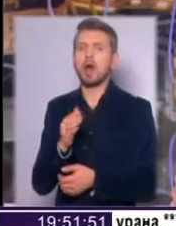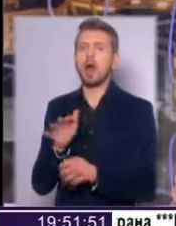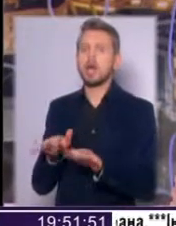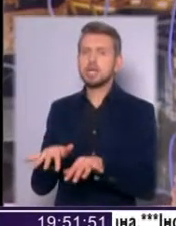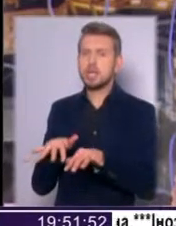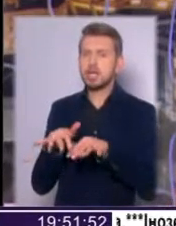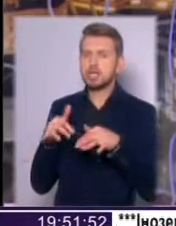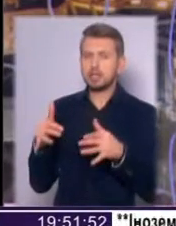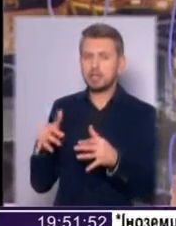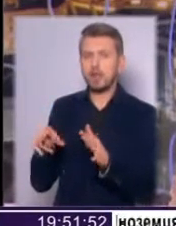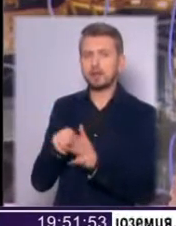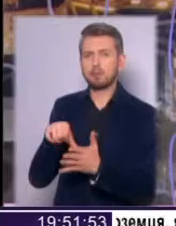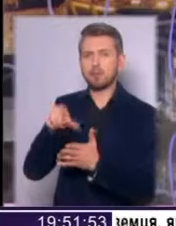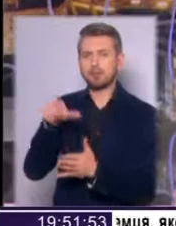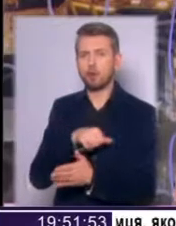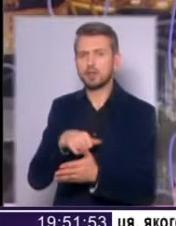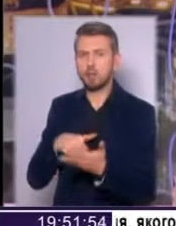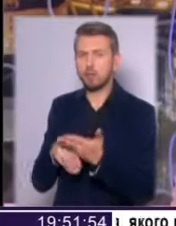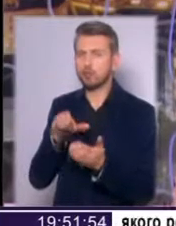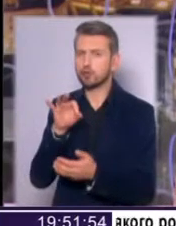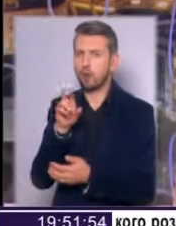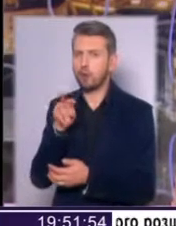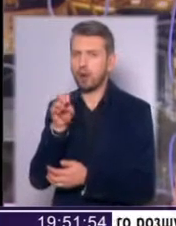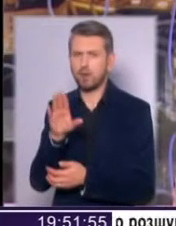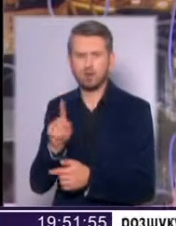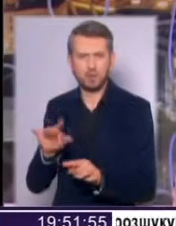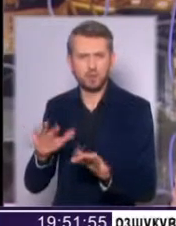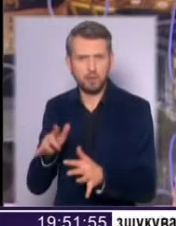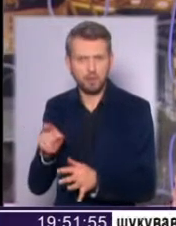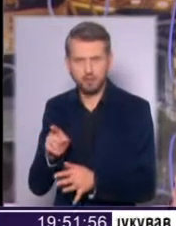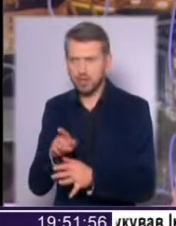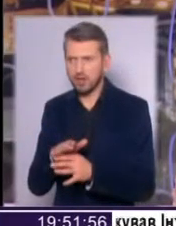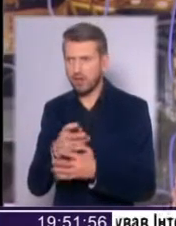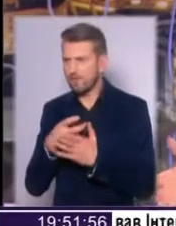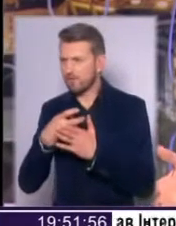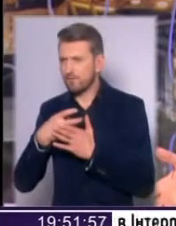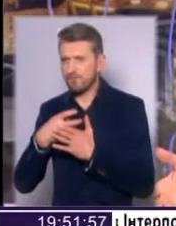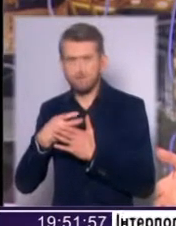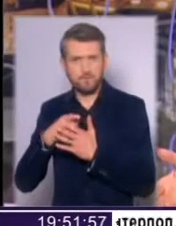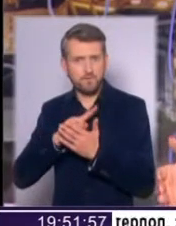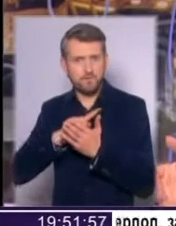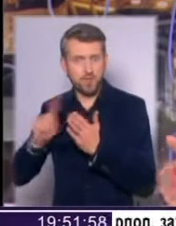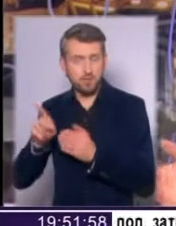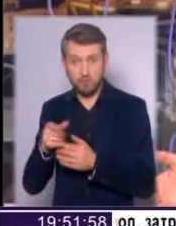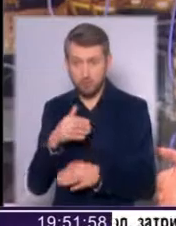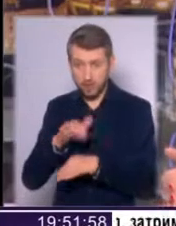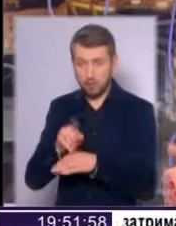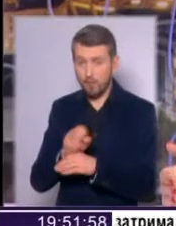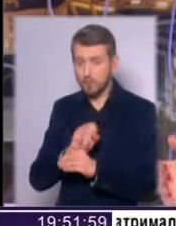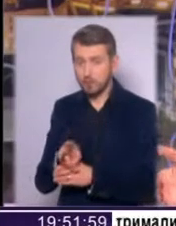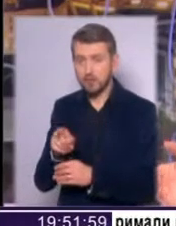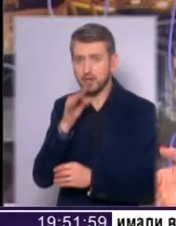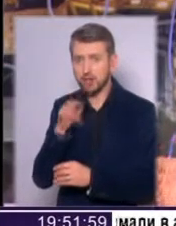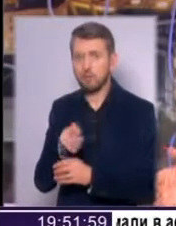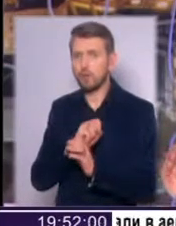з представником «Самопомічі» Ігорем Соболєвим. Він дуже обурений вийшов. Я так розумію, що фактично його вигнали. Він потім озвучив, що його